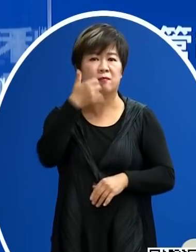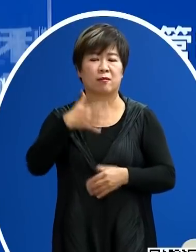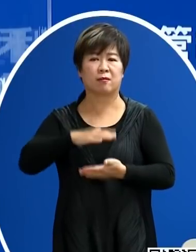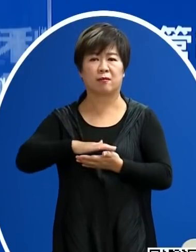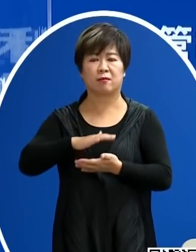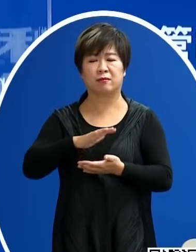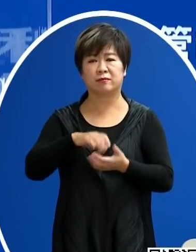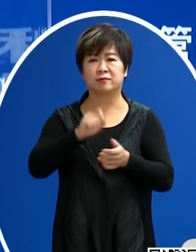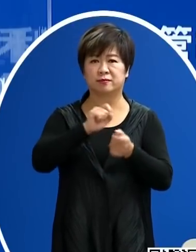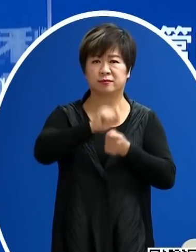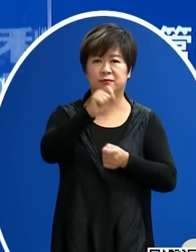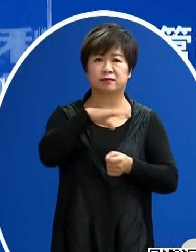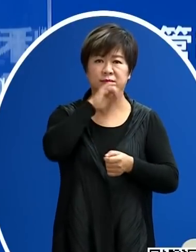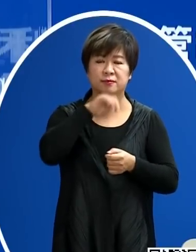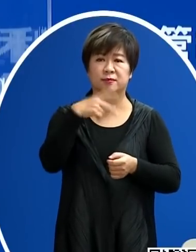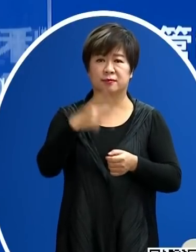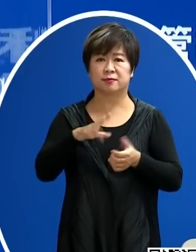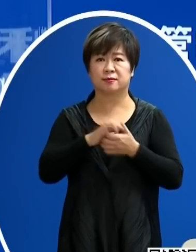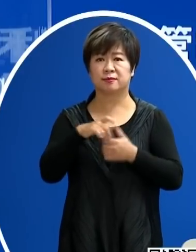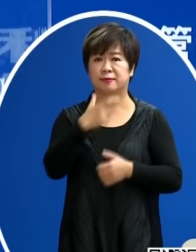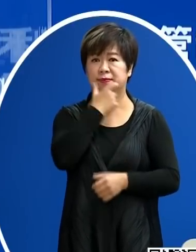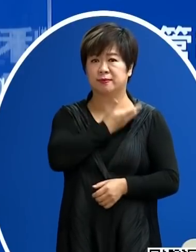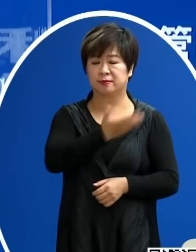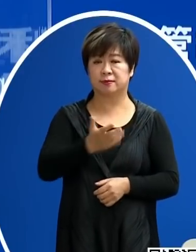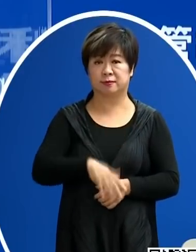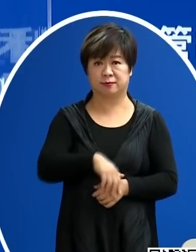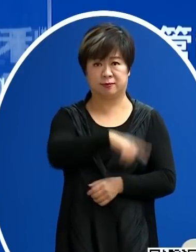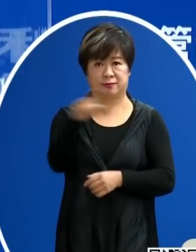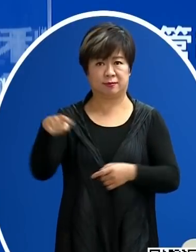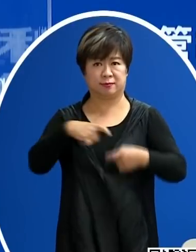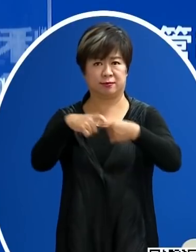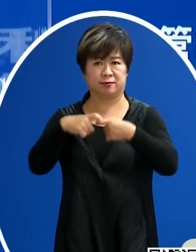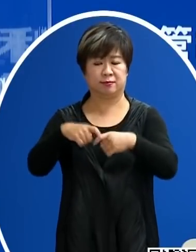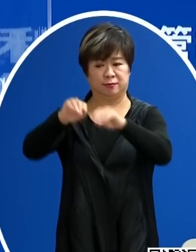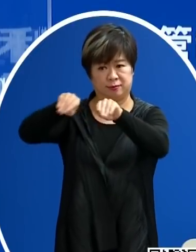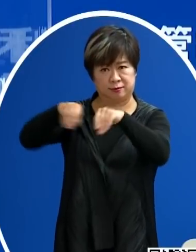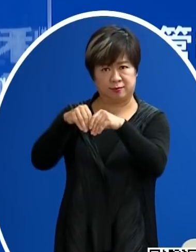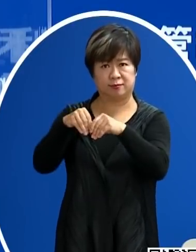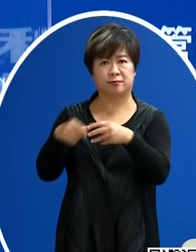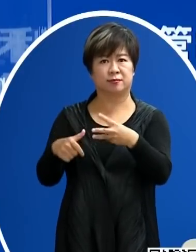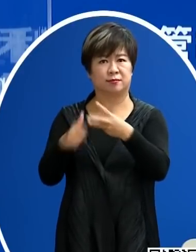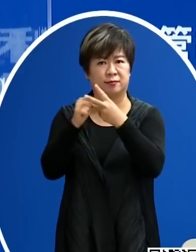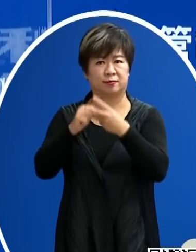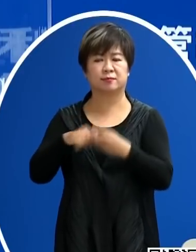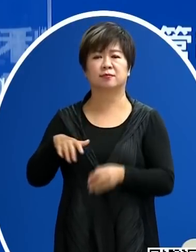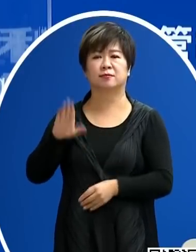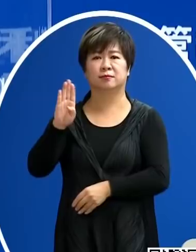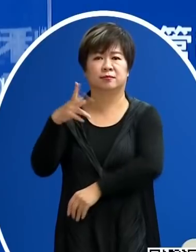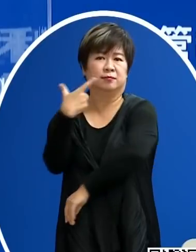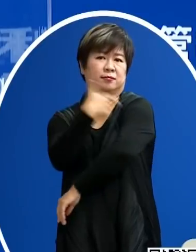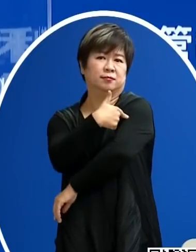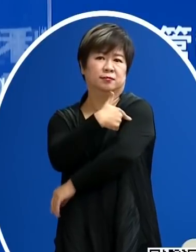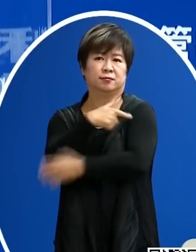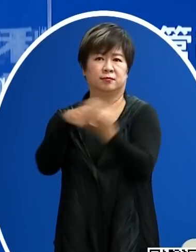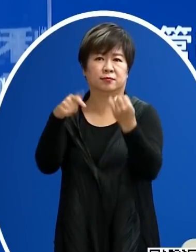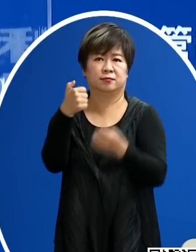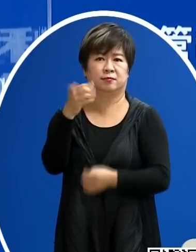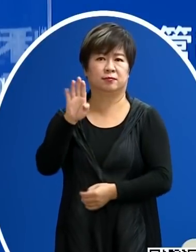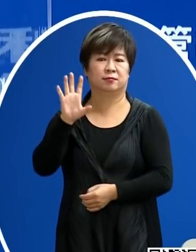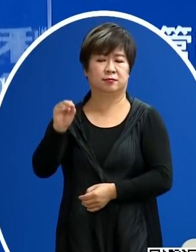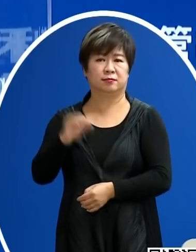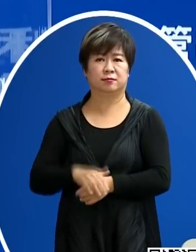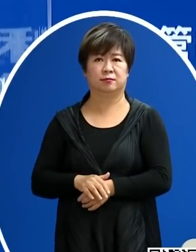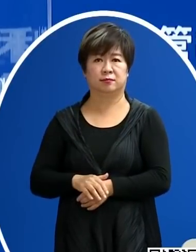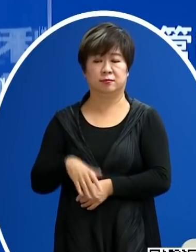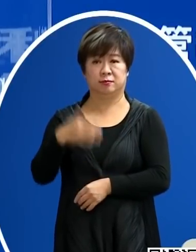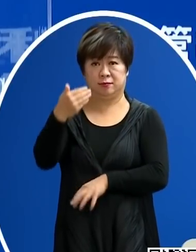慈济、圣坚企业和民间团体所捐赠的第三批 BNT 疫苗54万剂，那